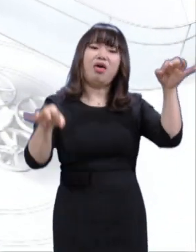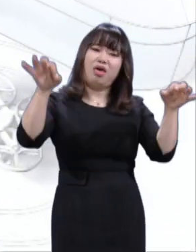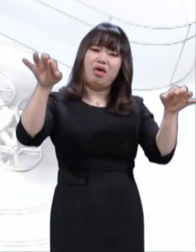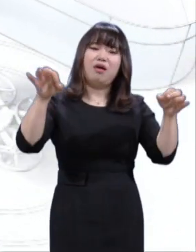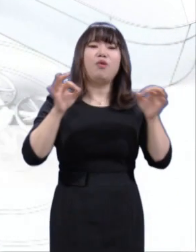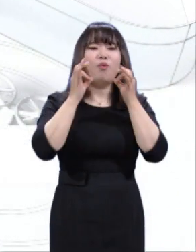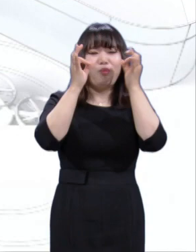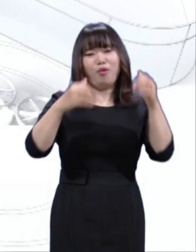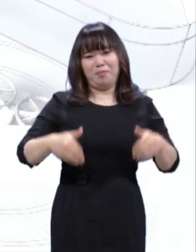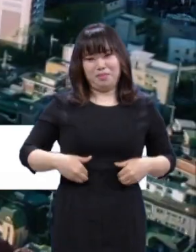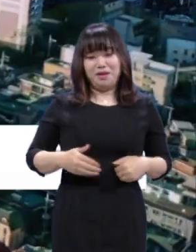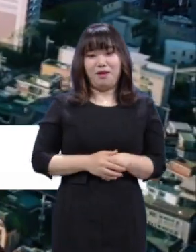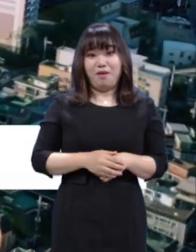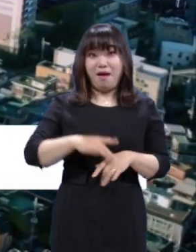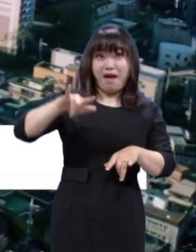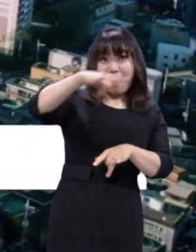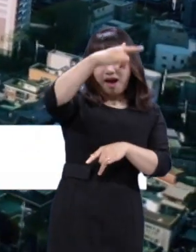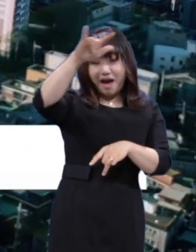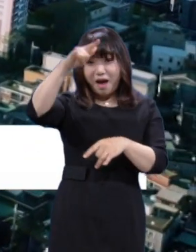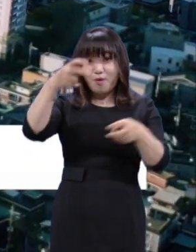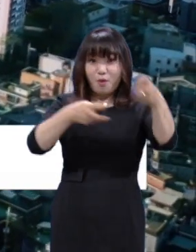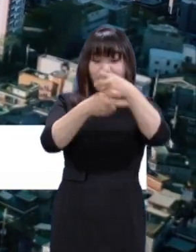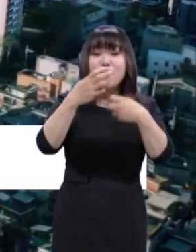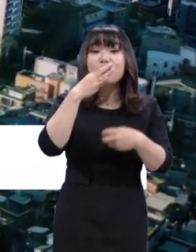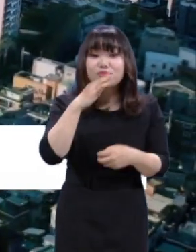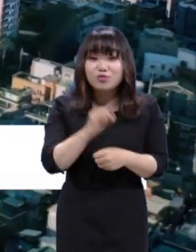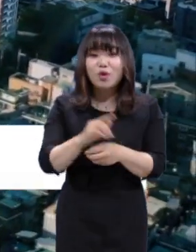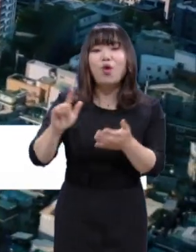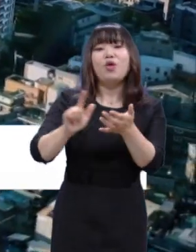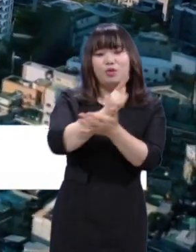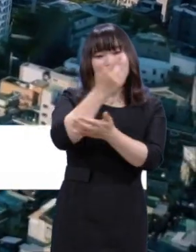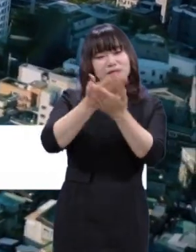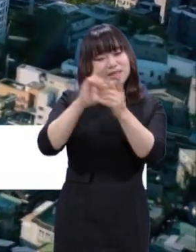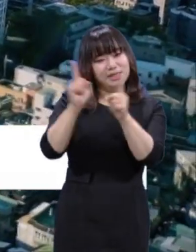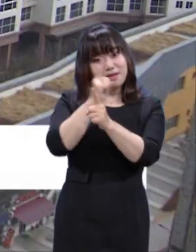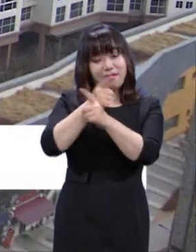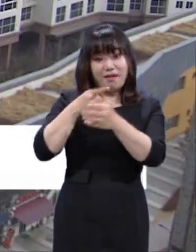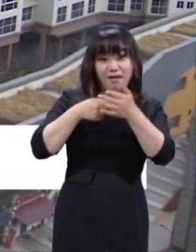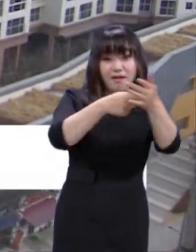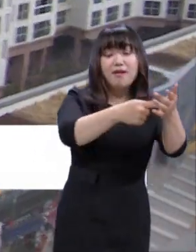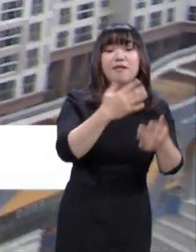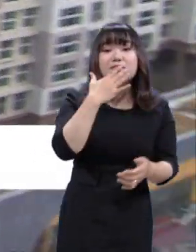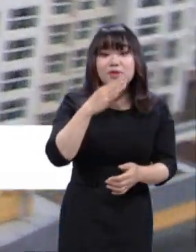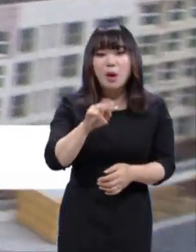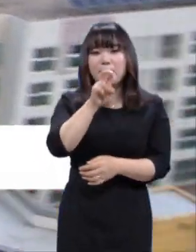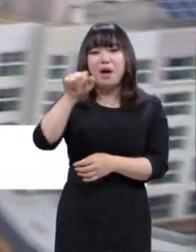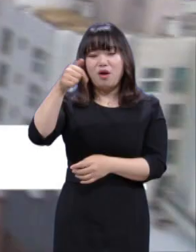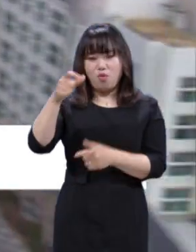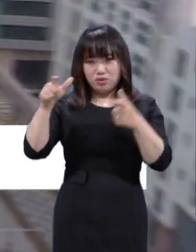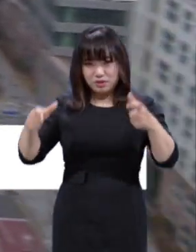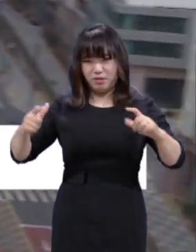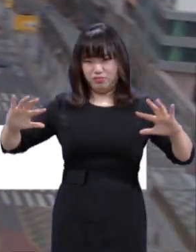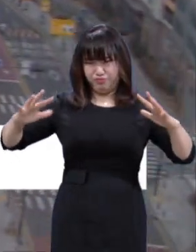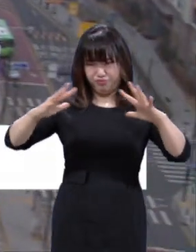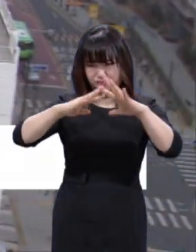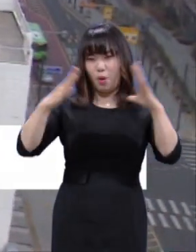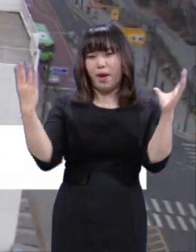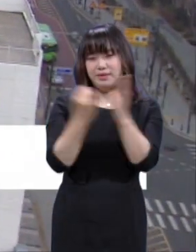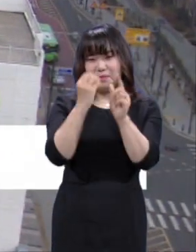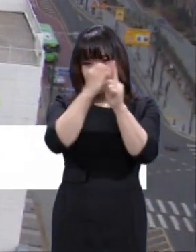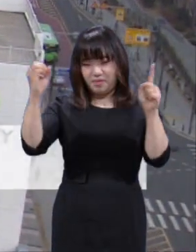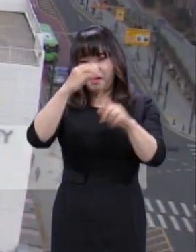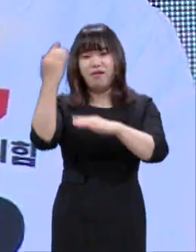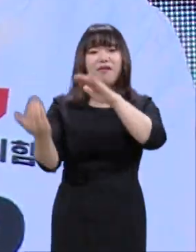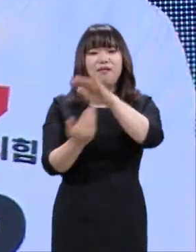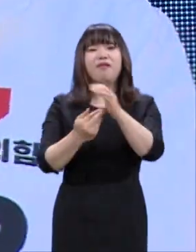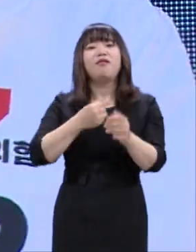모두 도심항공교통을 포함한 김포공항 도시재생혁신지구 사업과 마곡지구 개발 완성 등을 공약으로